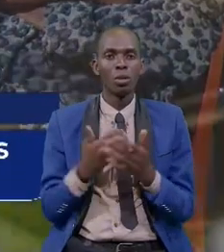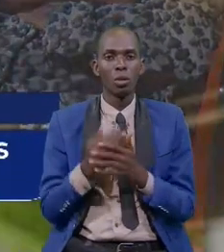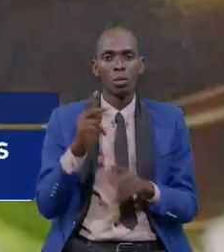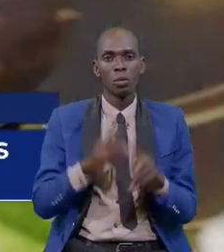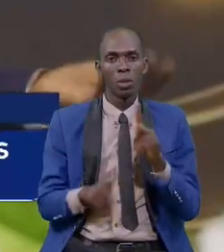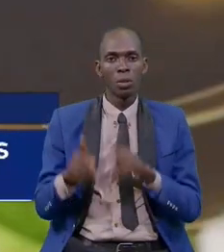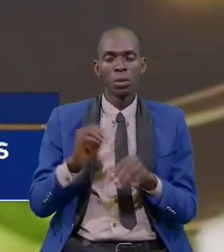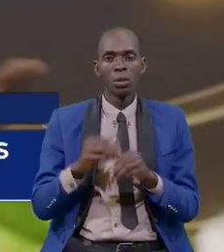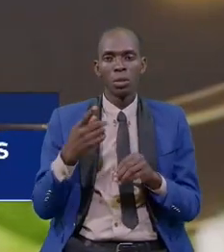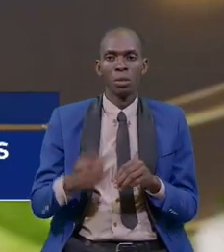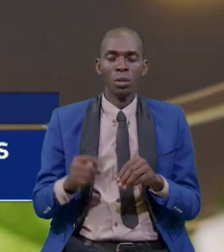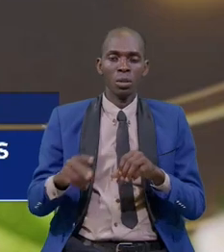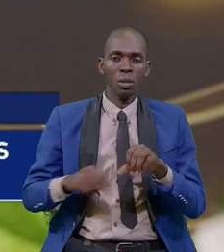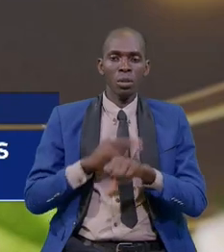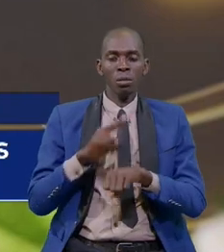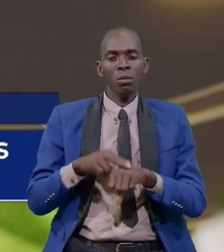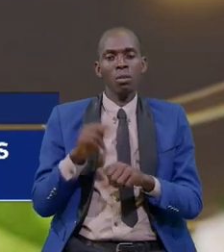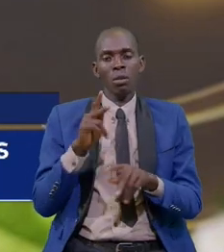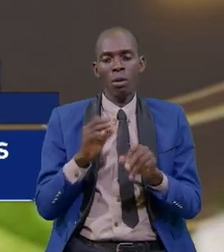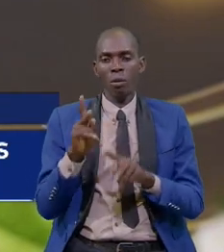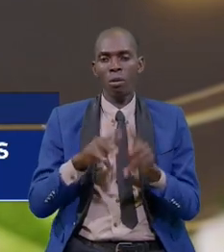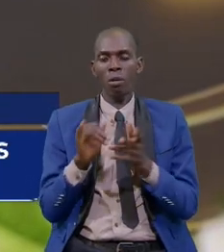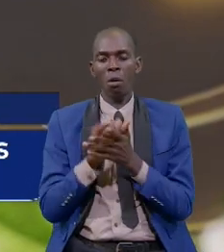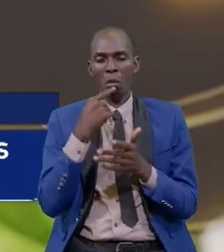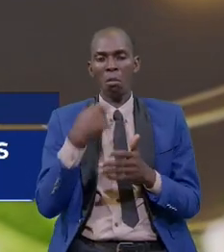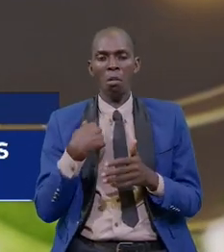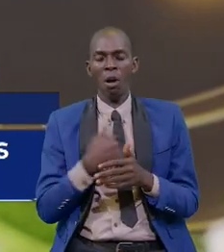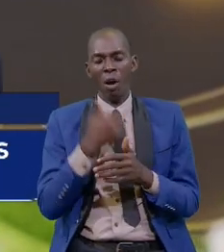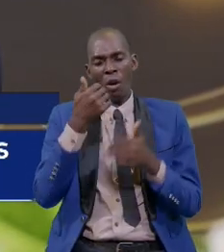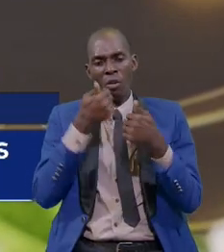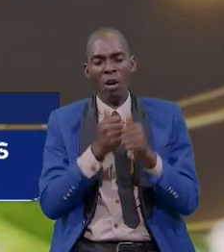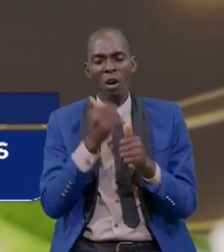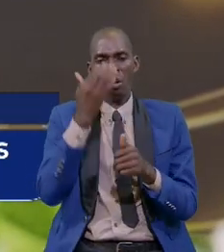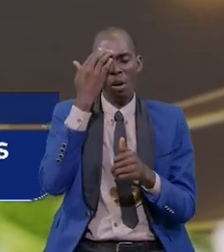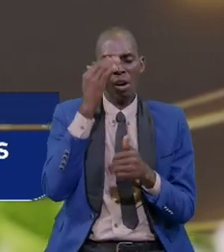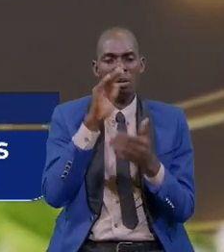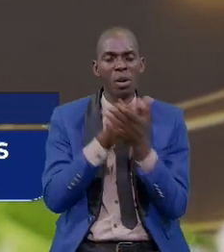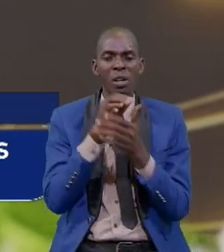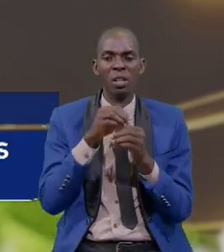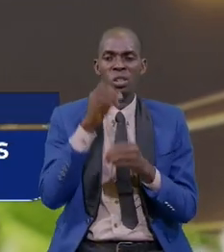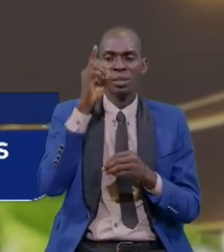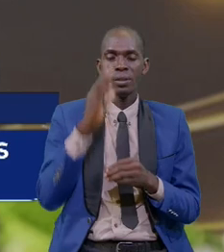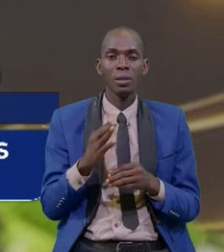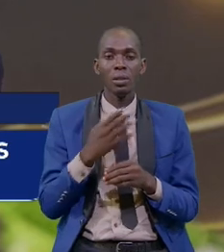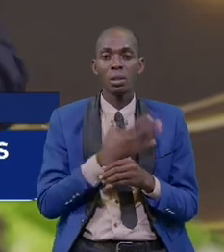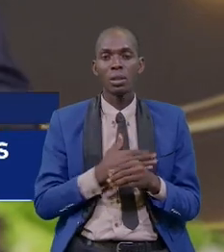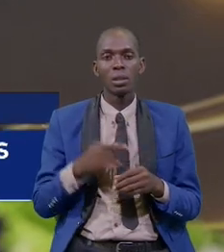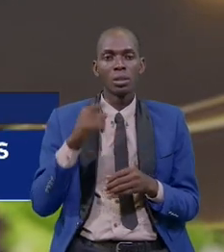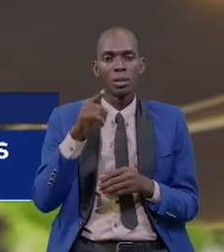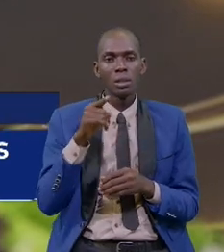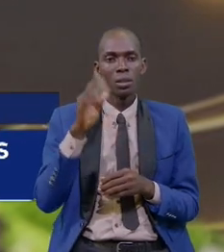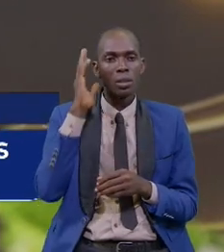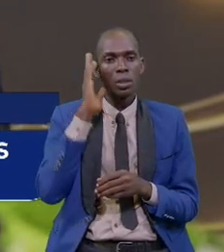Toutes les nations, les gens qui ont dit, nous avons suivi Jésus, nous avons cru en Christ, nous croyons en Christ. Toutes les nations, ils seront assemblés devant lui. Il